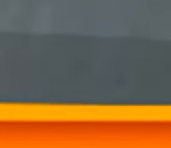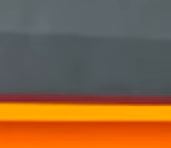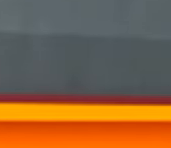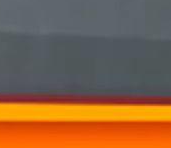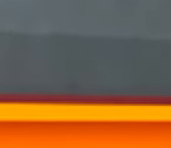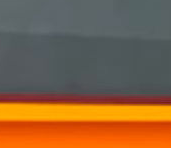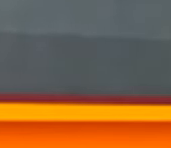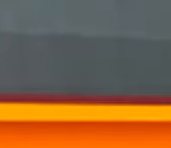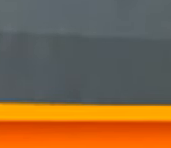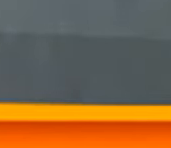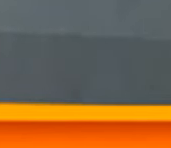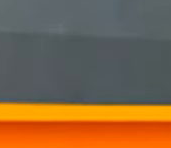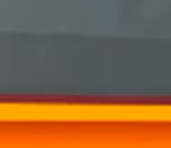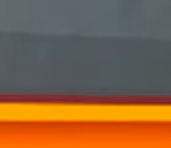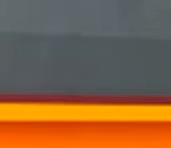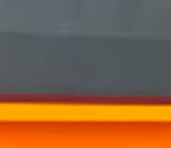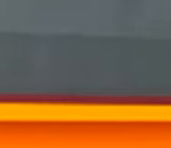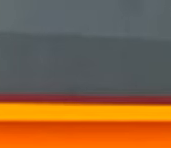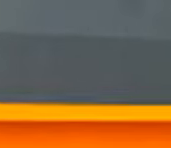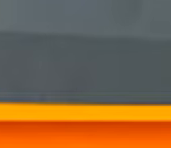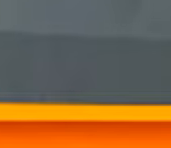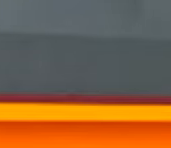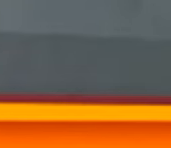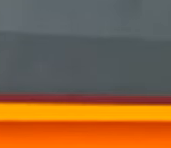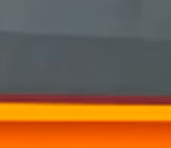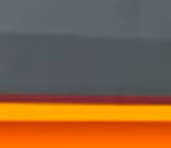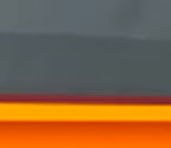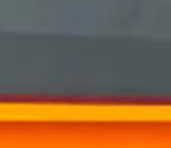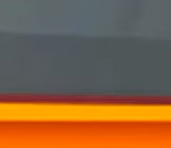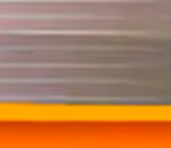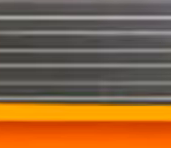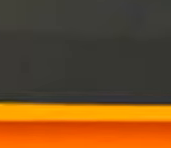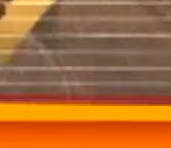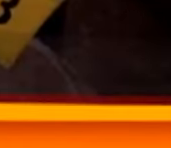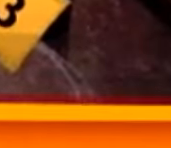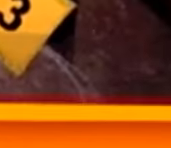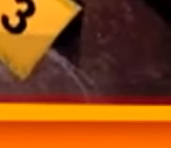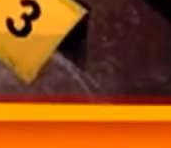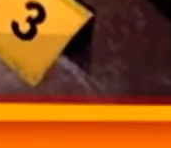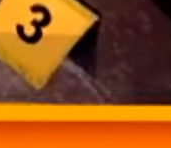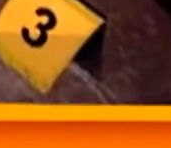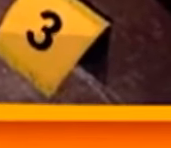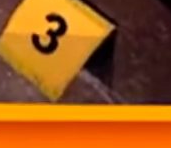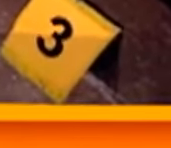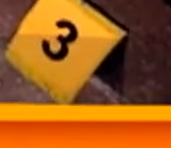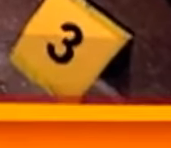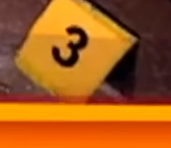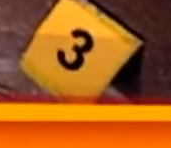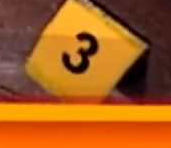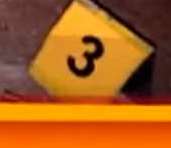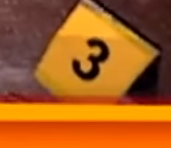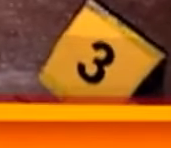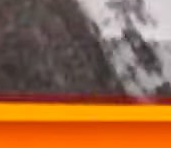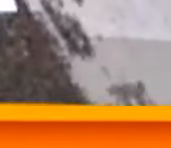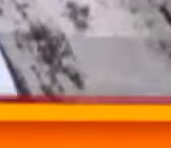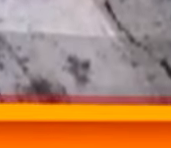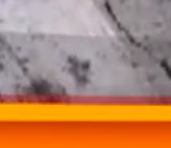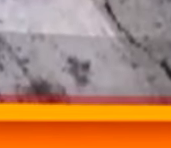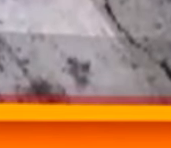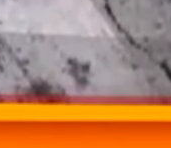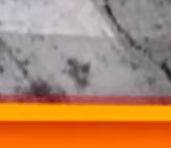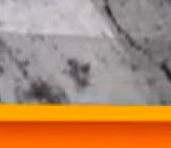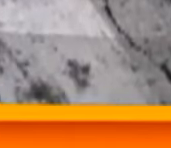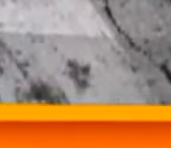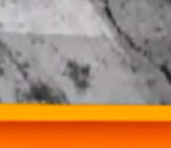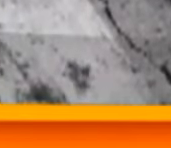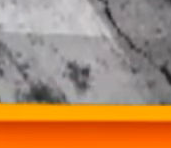pero sinundan pa rin siya ng suspect at muling pinagbabaril. Ang buong kwento sa krimeng yan,